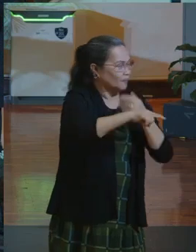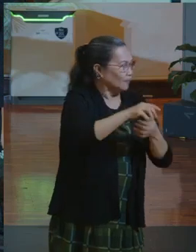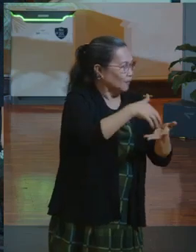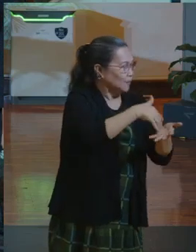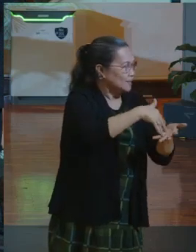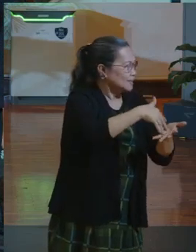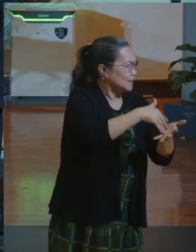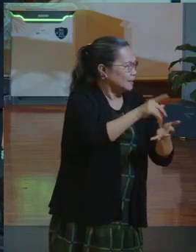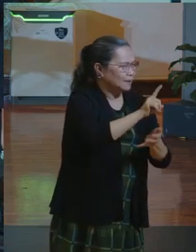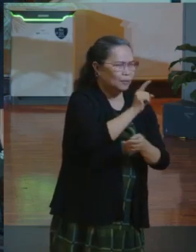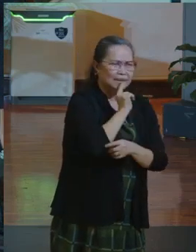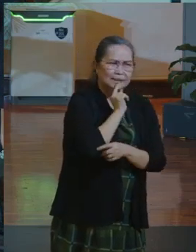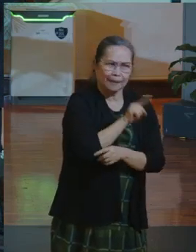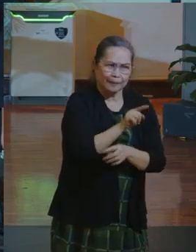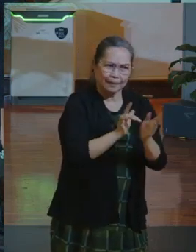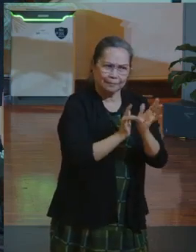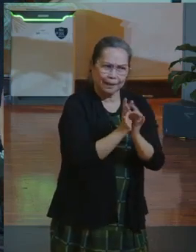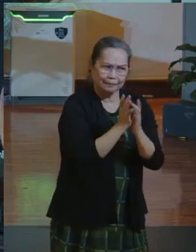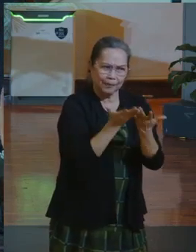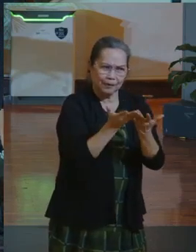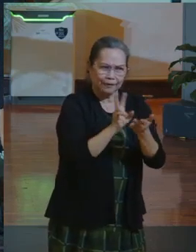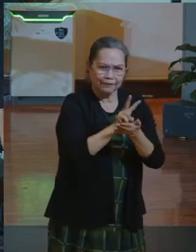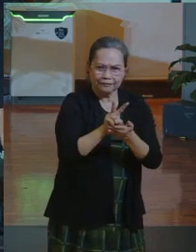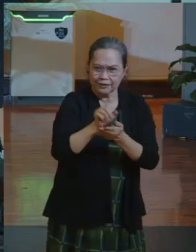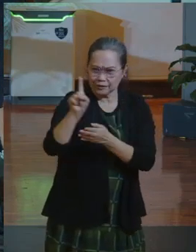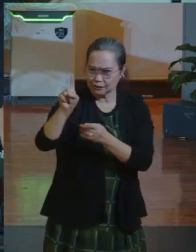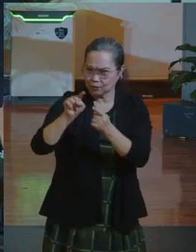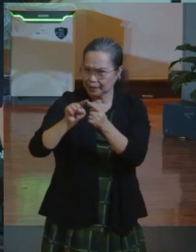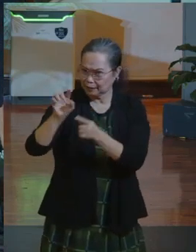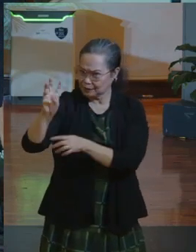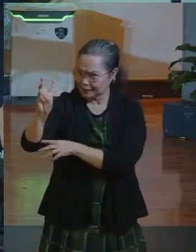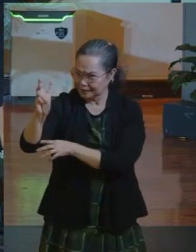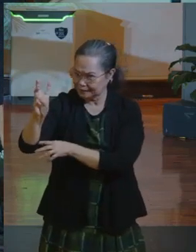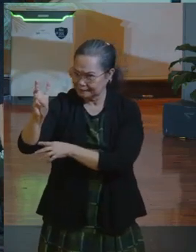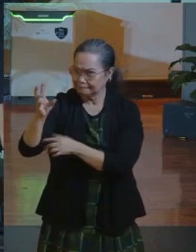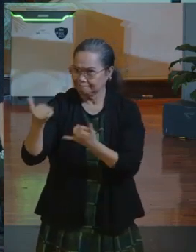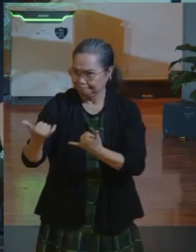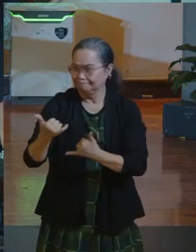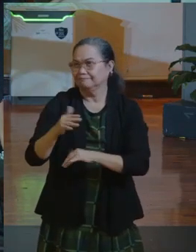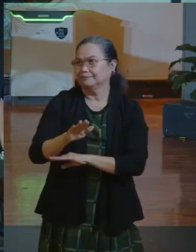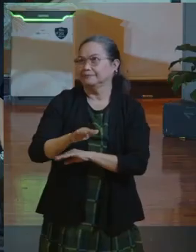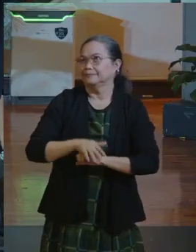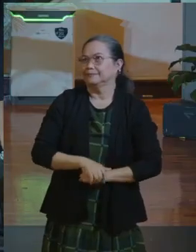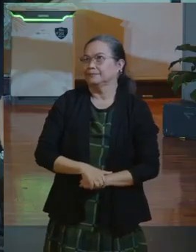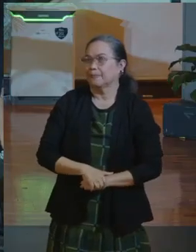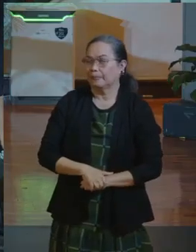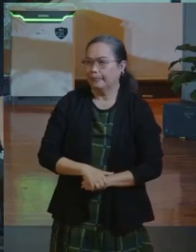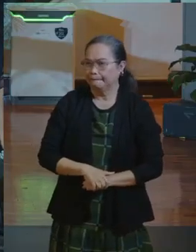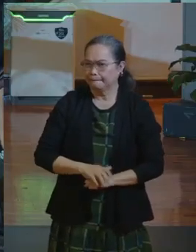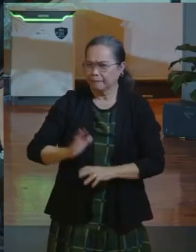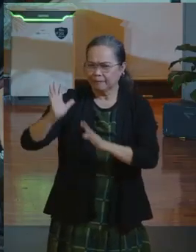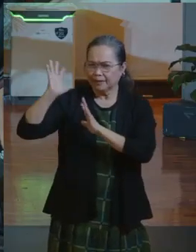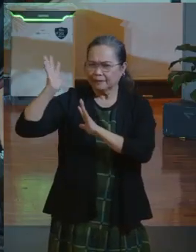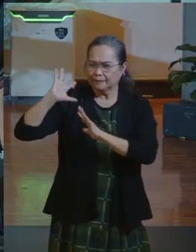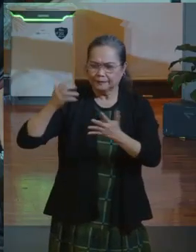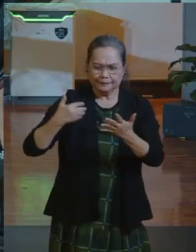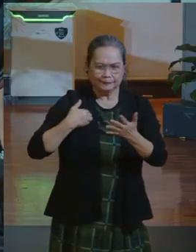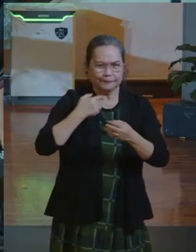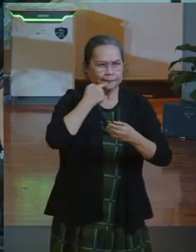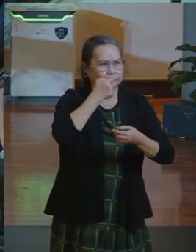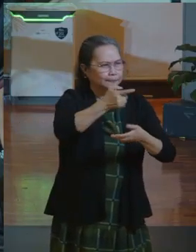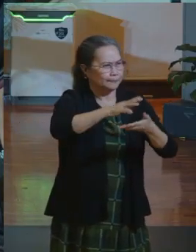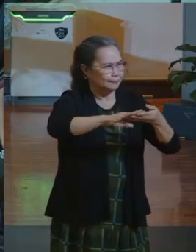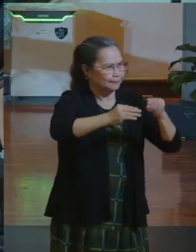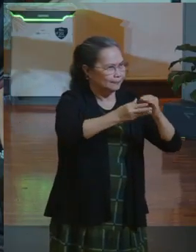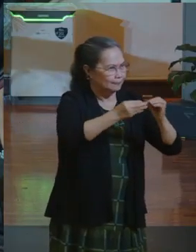natin ang sinasabi ng verses 1 to 6. Sa mga nakaraang salaysay